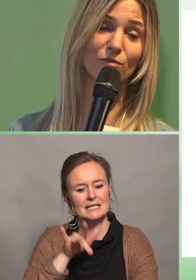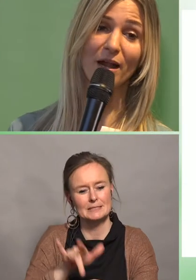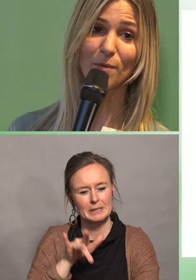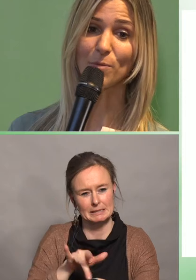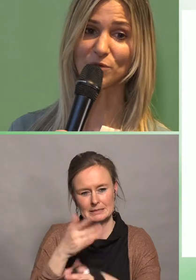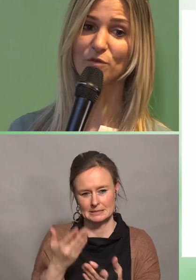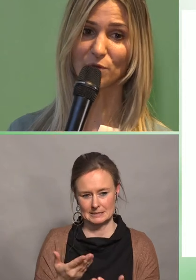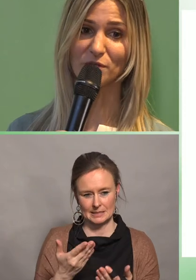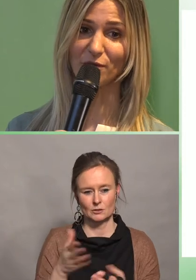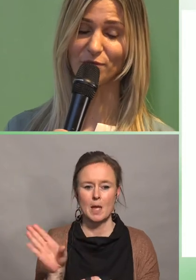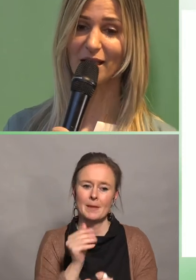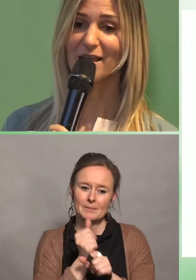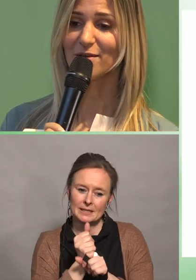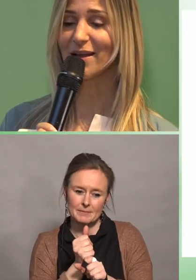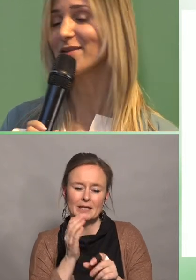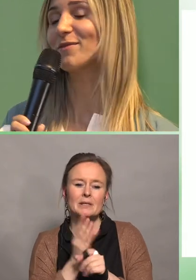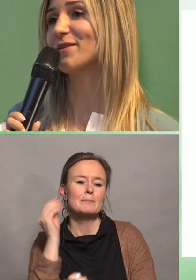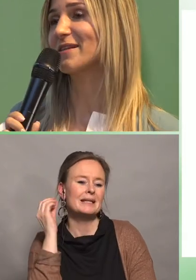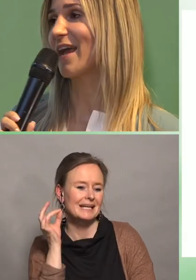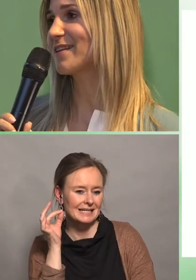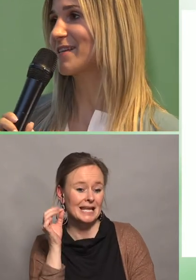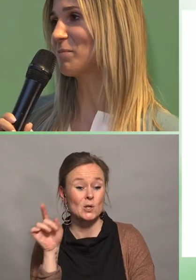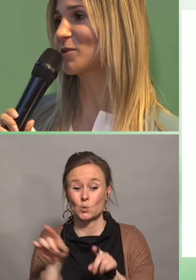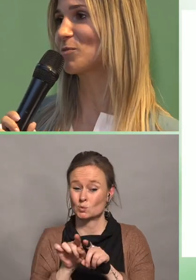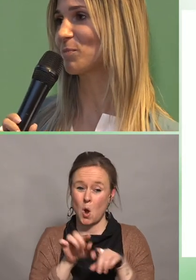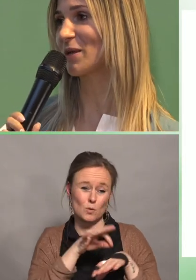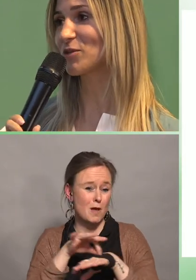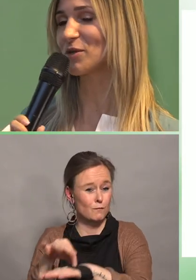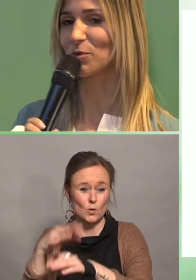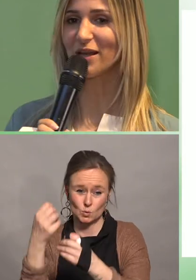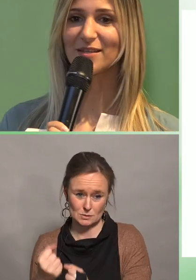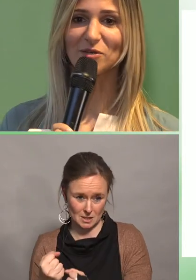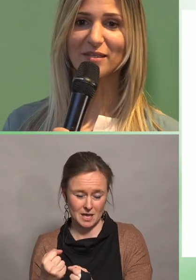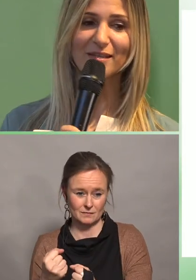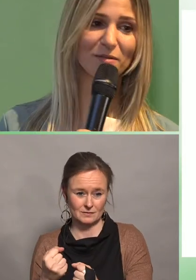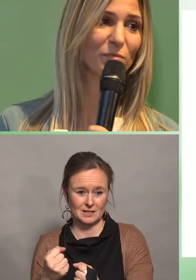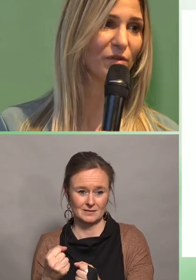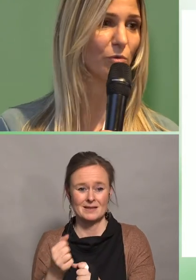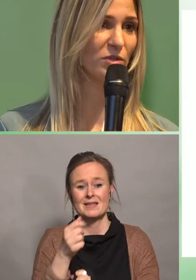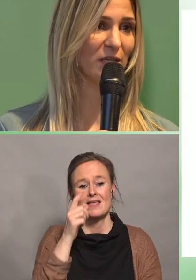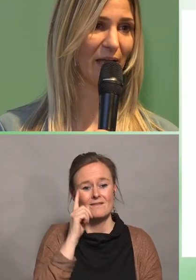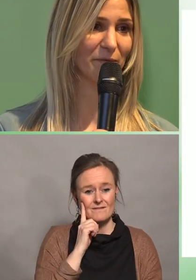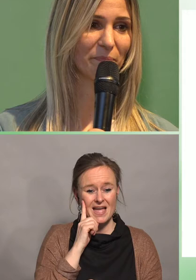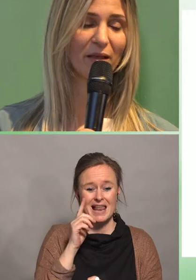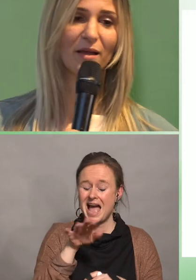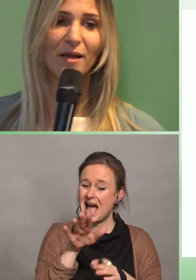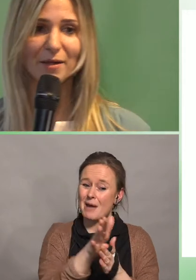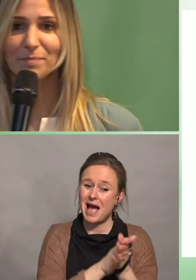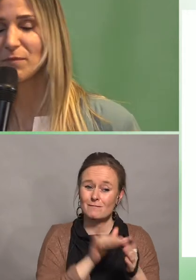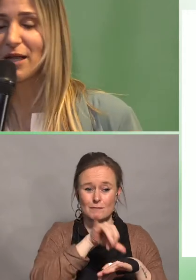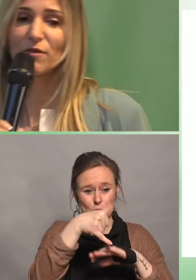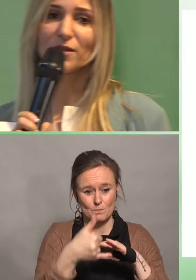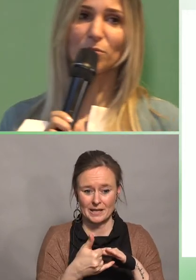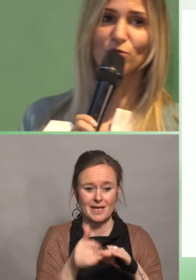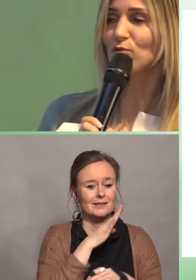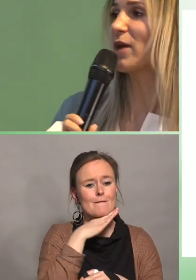Mitarbeiterinnen und vor allem auch bei unseren Führungskräften. Weil wenn es eines gibt zu Beginn so eines Projektes, dann ist es viel Unsicherheit.